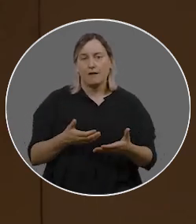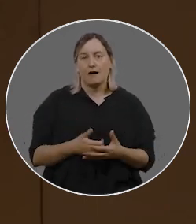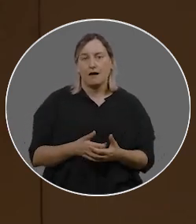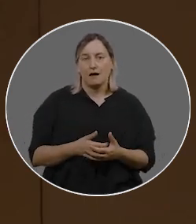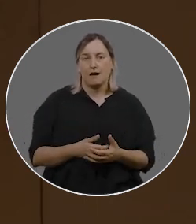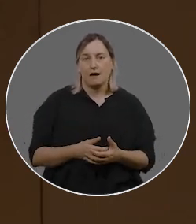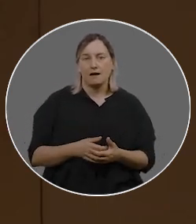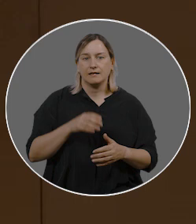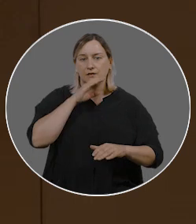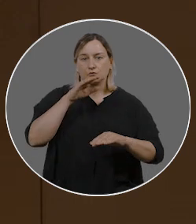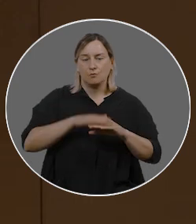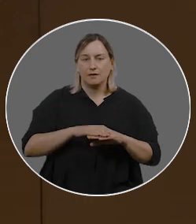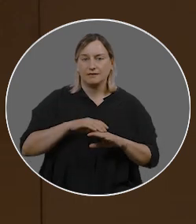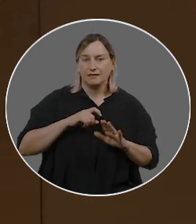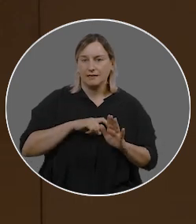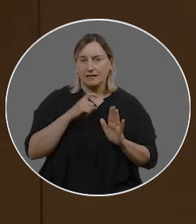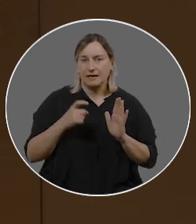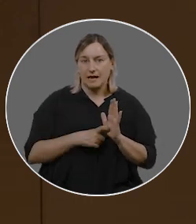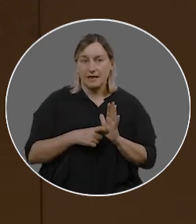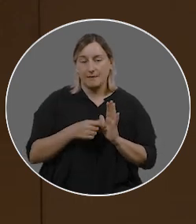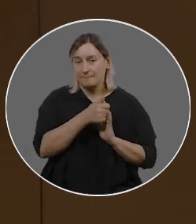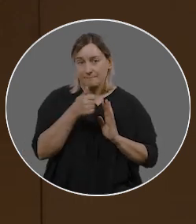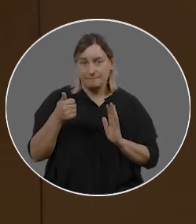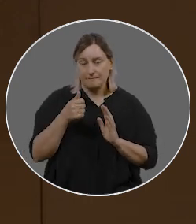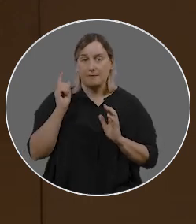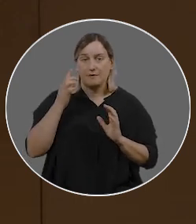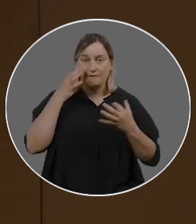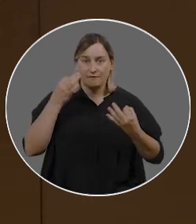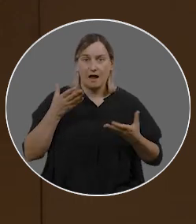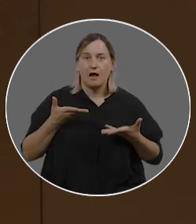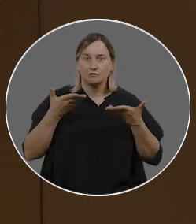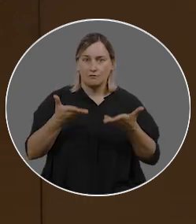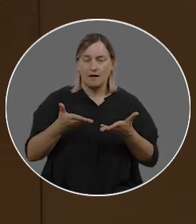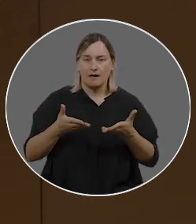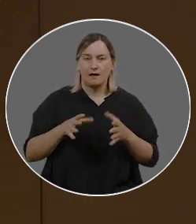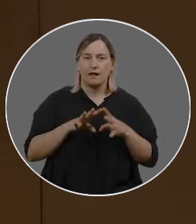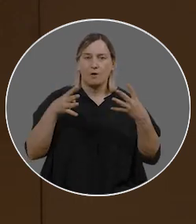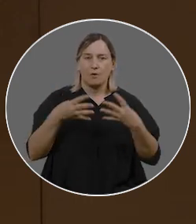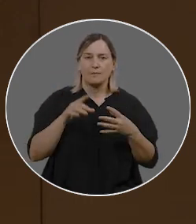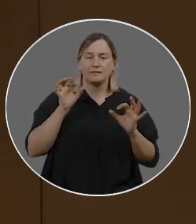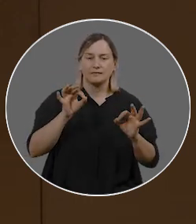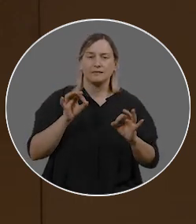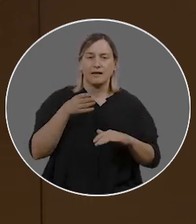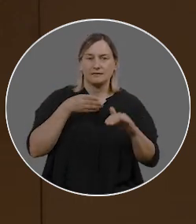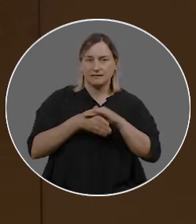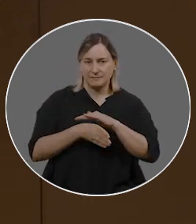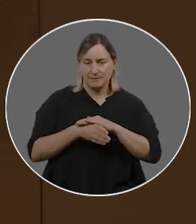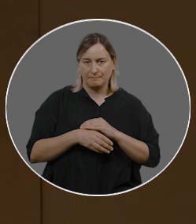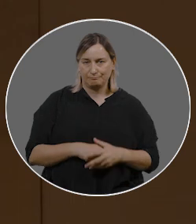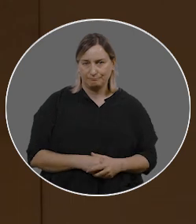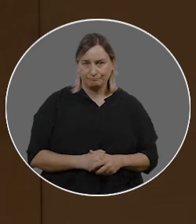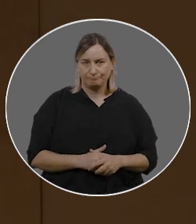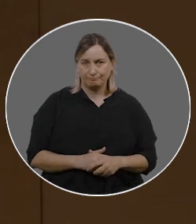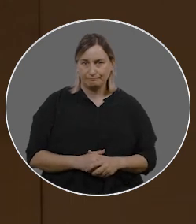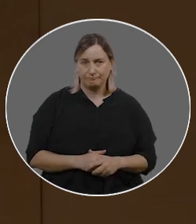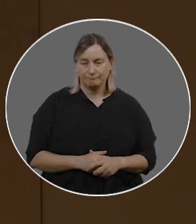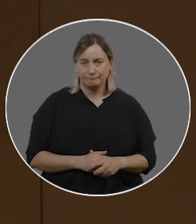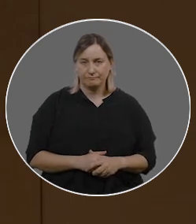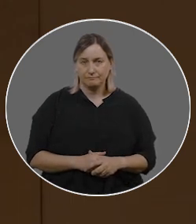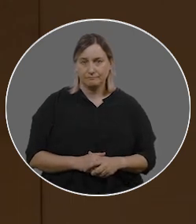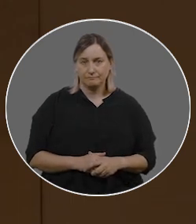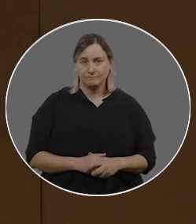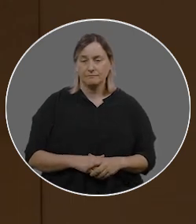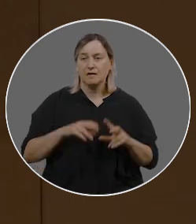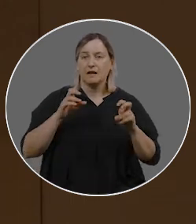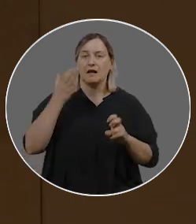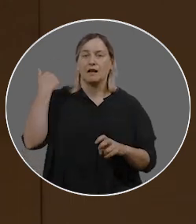a que es compleixi la llei en primera instància, però sobretot ajudar a que la pàgina sigui accessible. I m'ha vingut molt bé el que ha dit